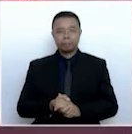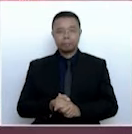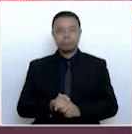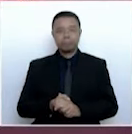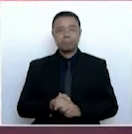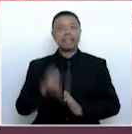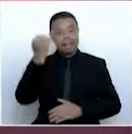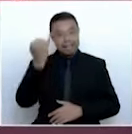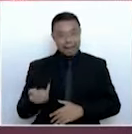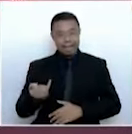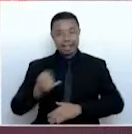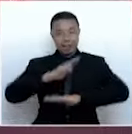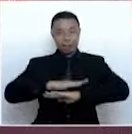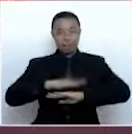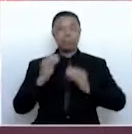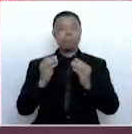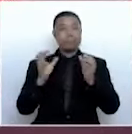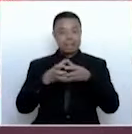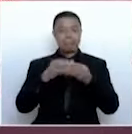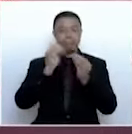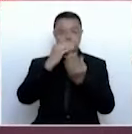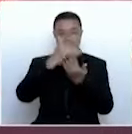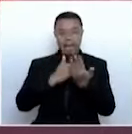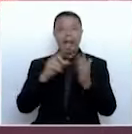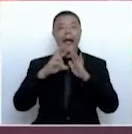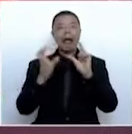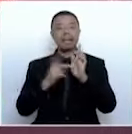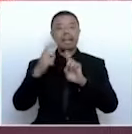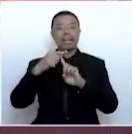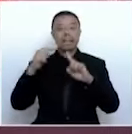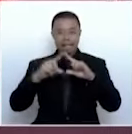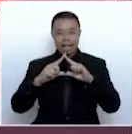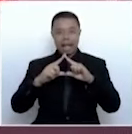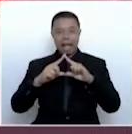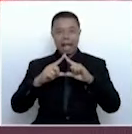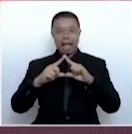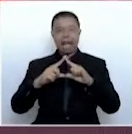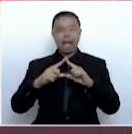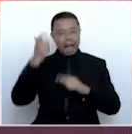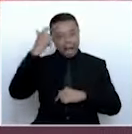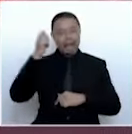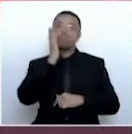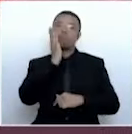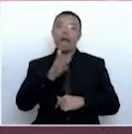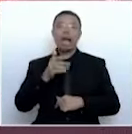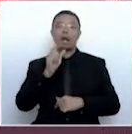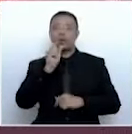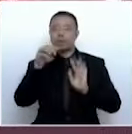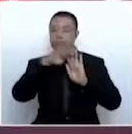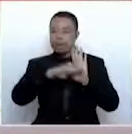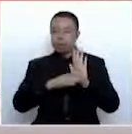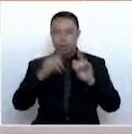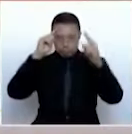Dan panelis terakhir malam hari ini bersama kita adalah Andita Virseli Utami MPP, akademisi muda pakar